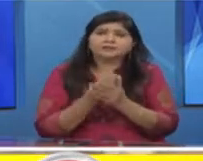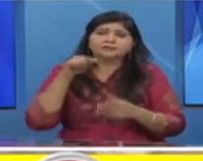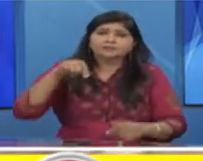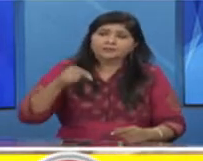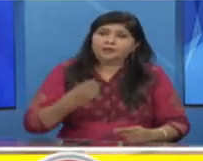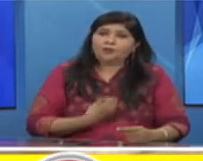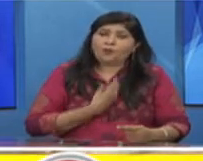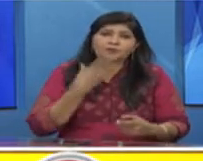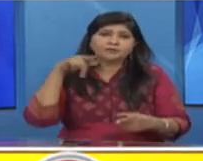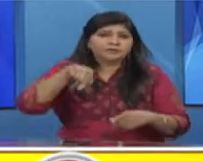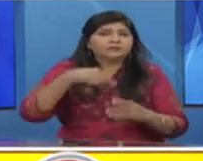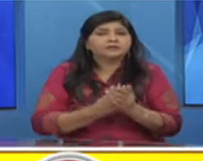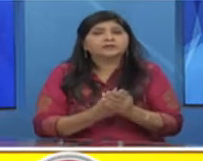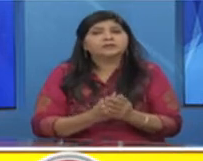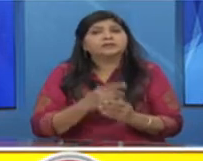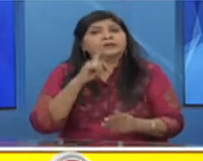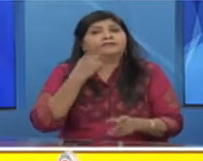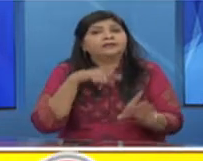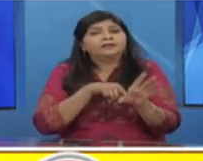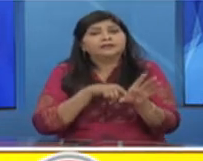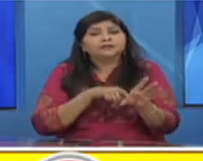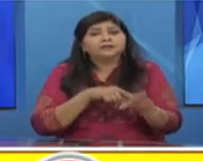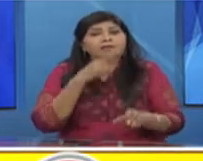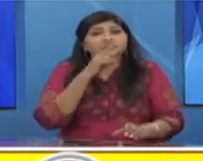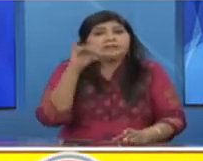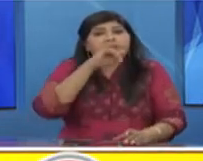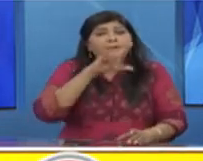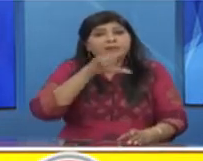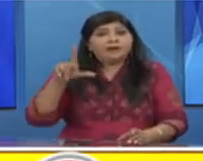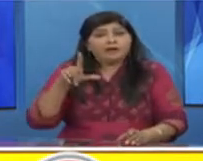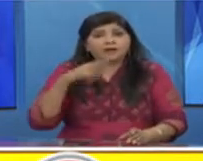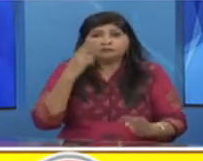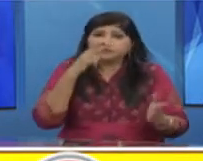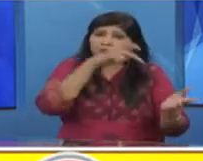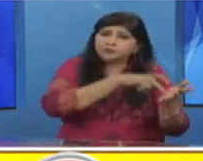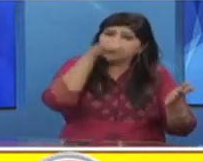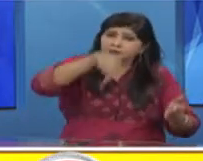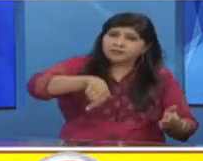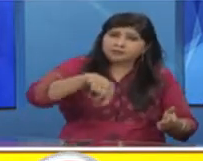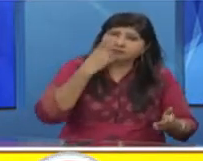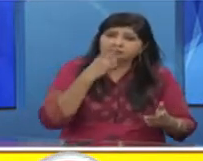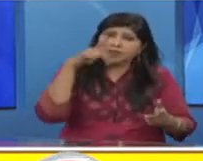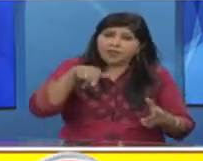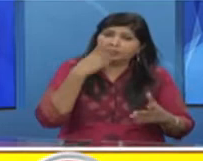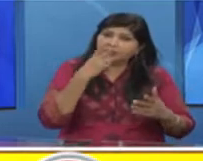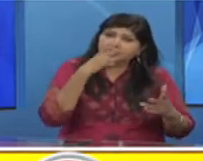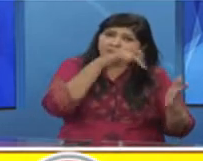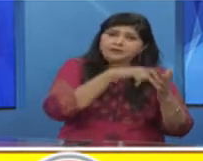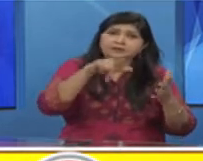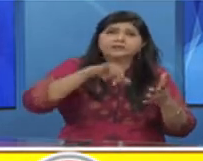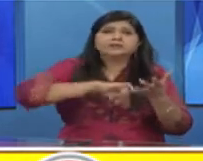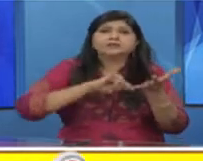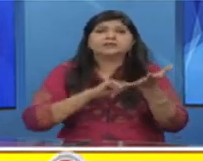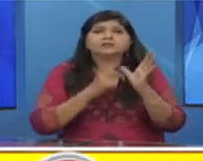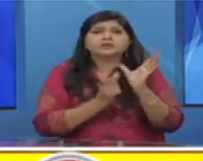आपको खुशी होगी, एक वर्ष में 26 लाख से अधिक पर्यटक स्टैच्यू ऑफ यूनिटी को देखने के लिए